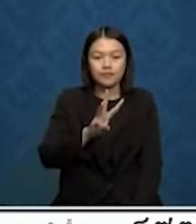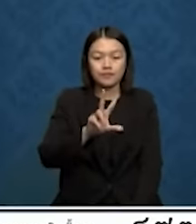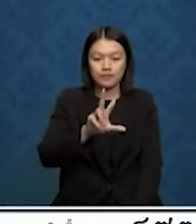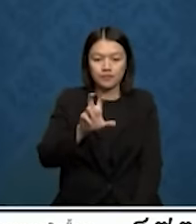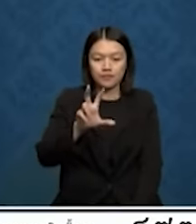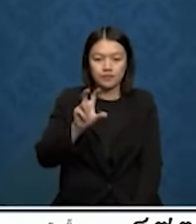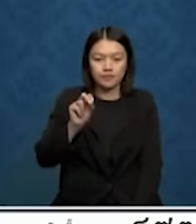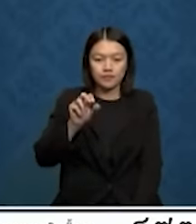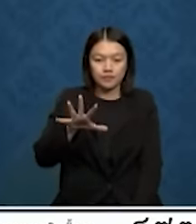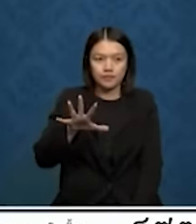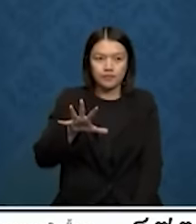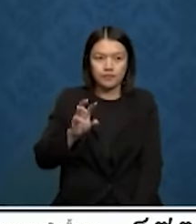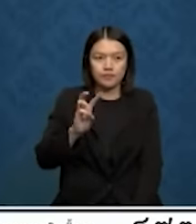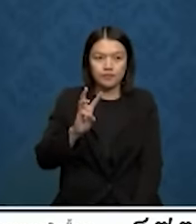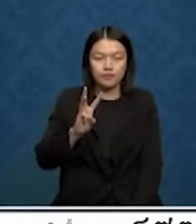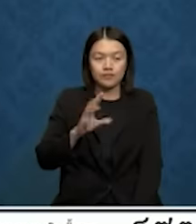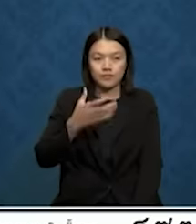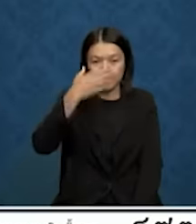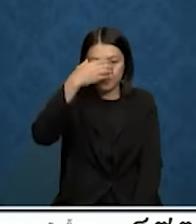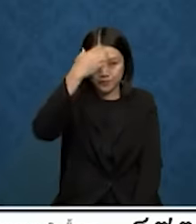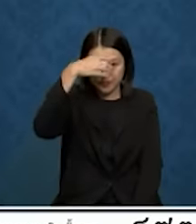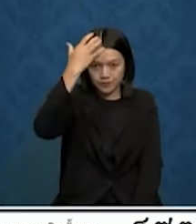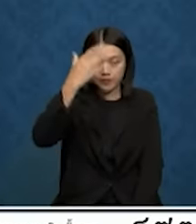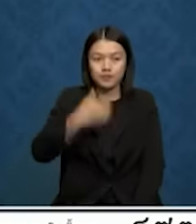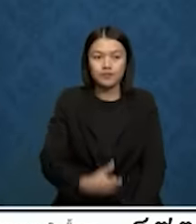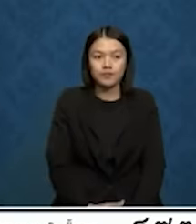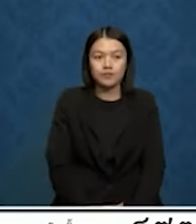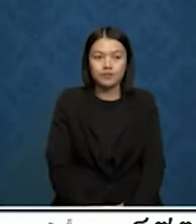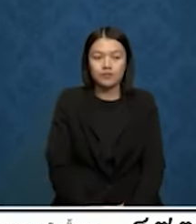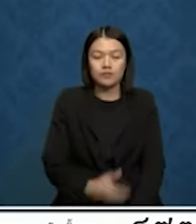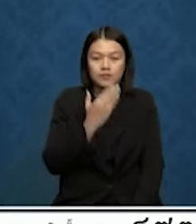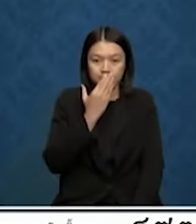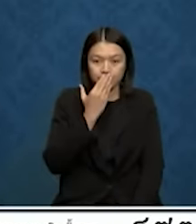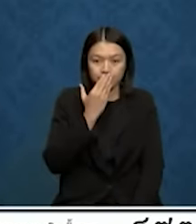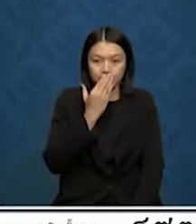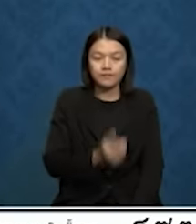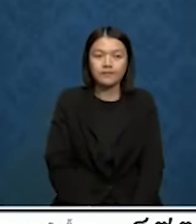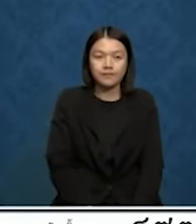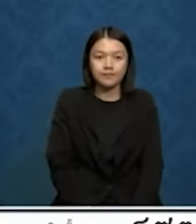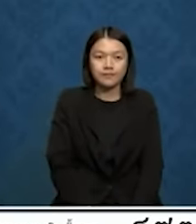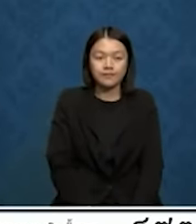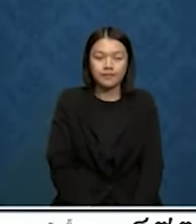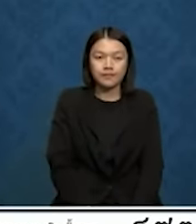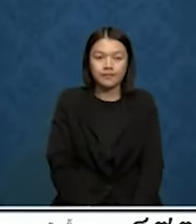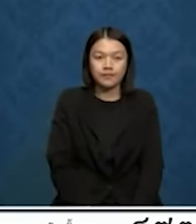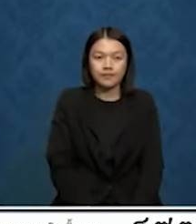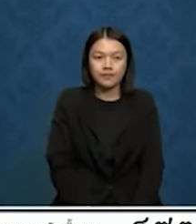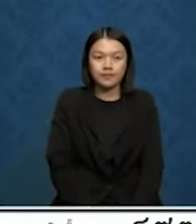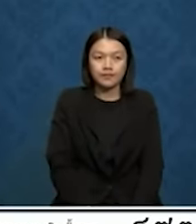335นายวันมูฮัมหมัดนอมัทธา ขอดอกเสียงครับ